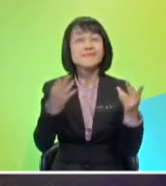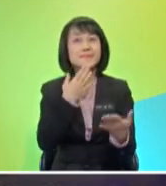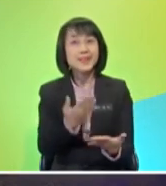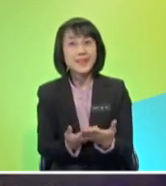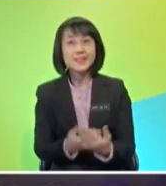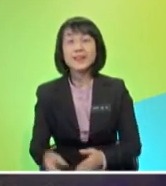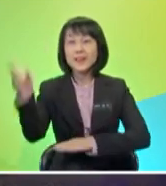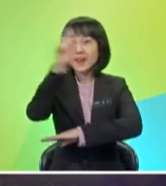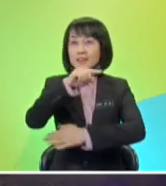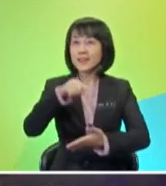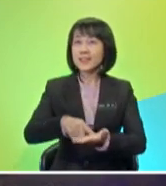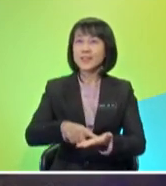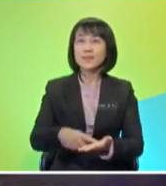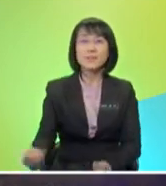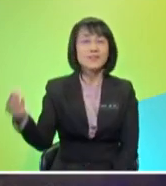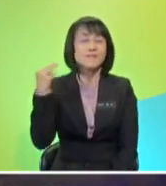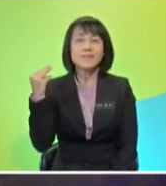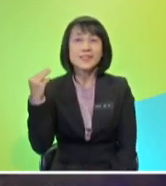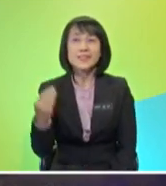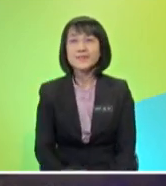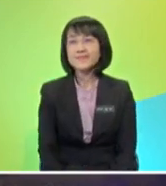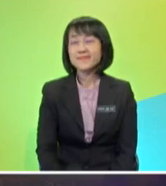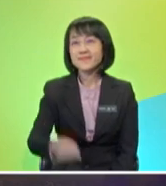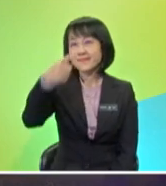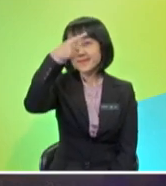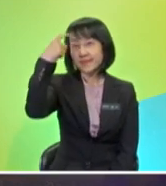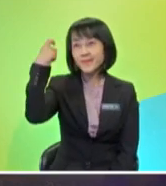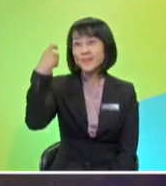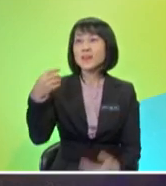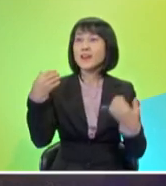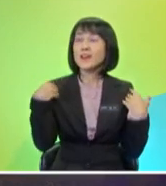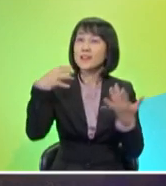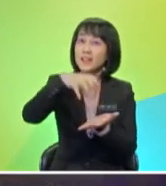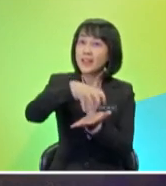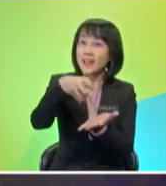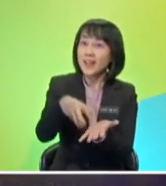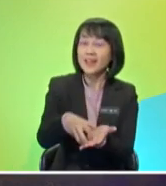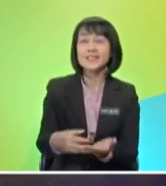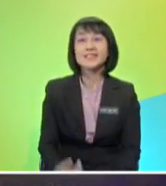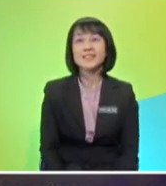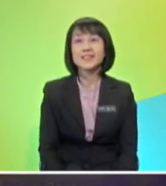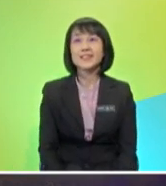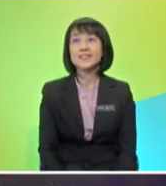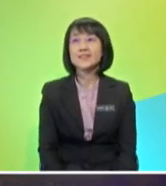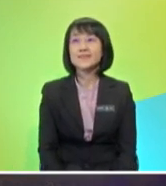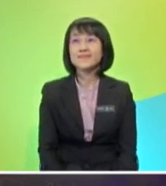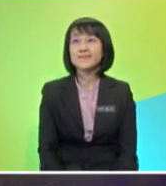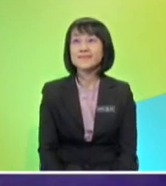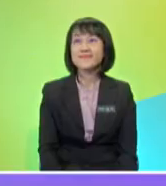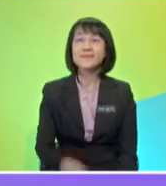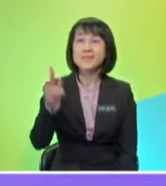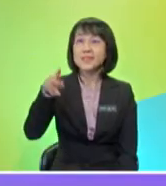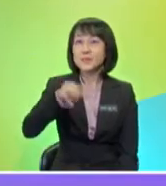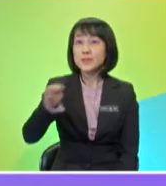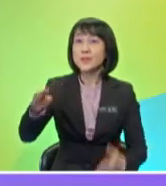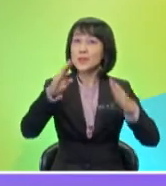Cikgu, hari ini rasa macam bersemangat lain macamlah Cikgu. Sebabnya ada kek cawan di hadapan Ria ini. Dan pastinya murid-murid di rumah